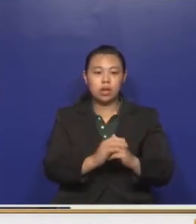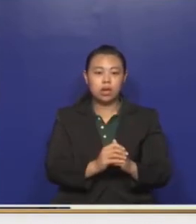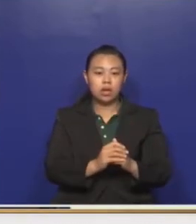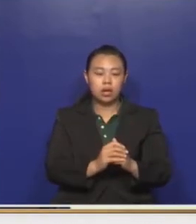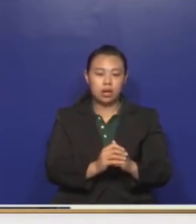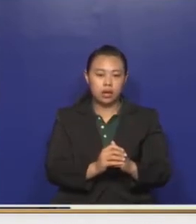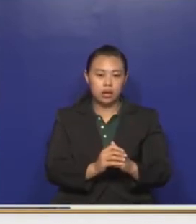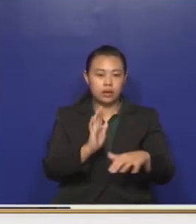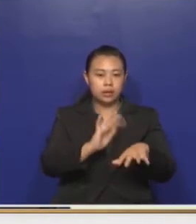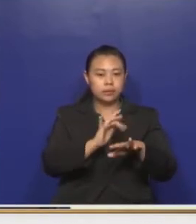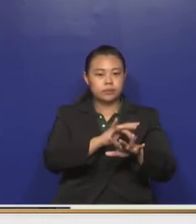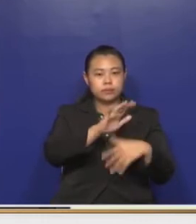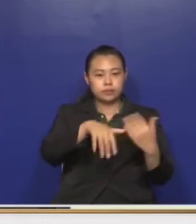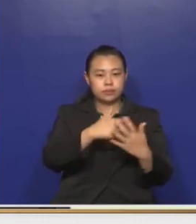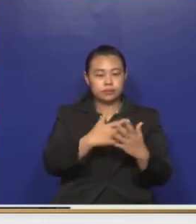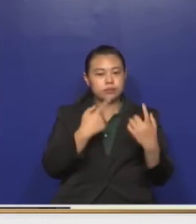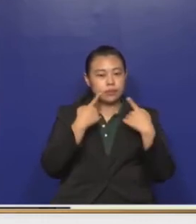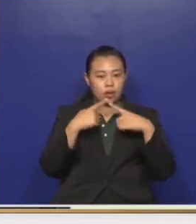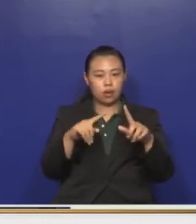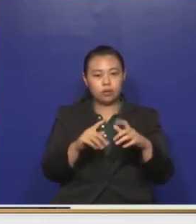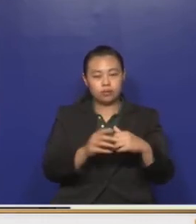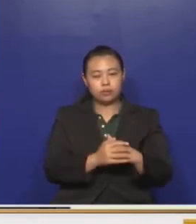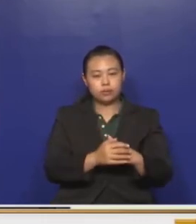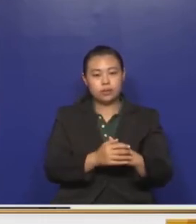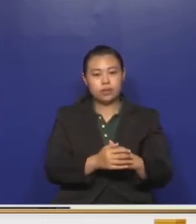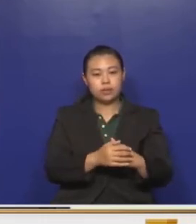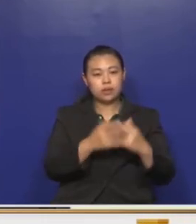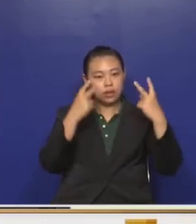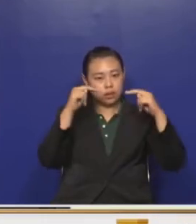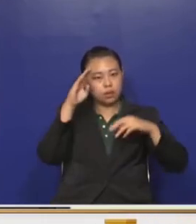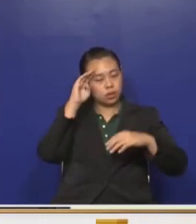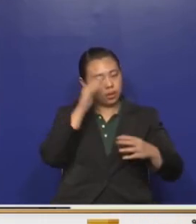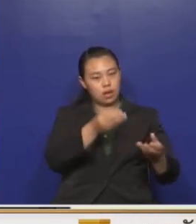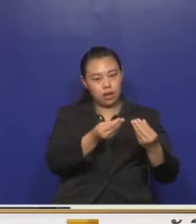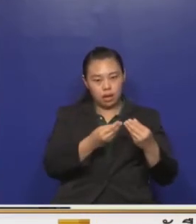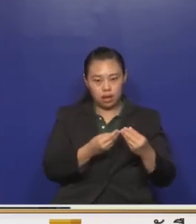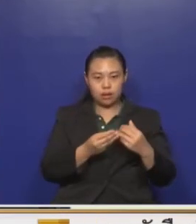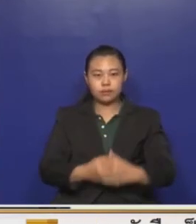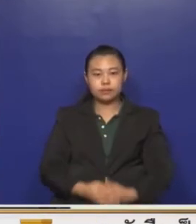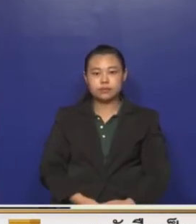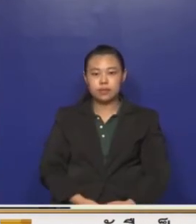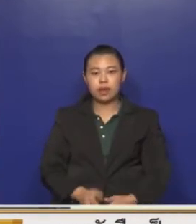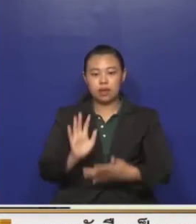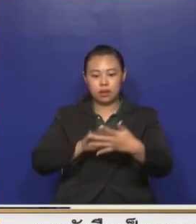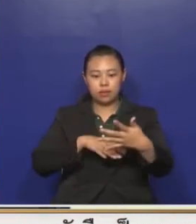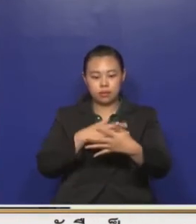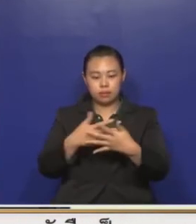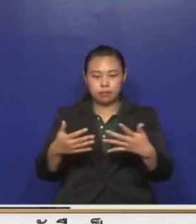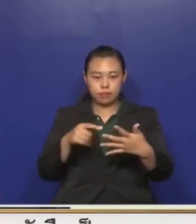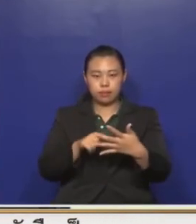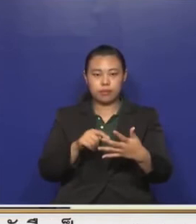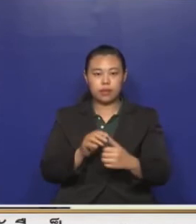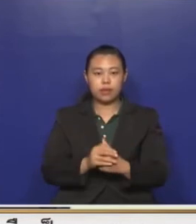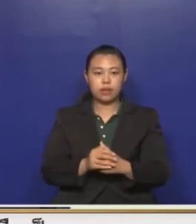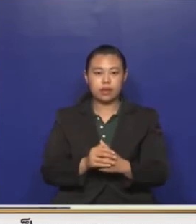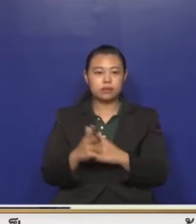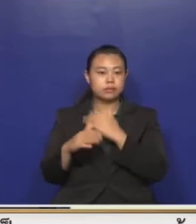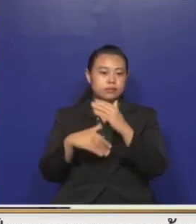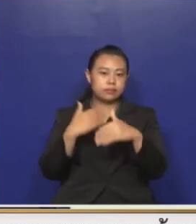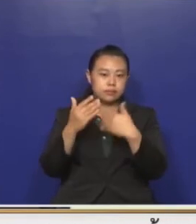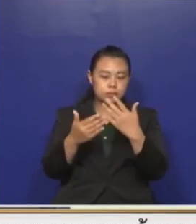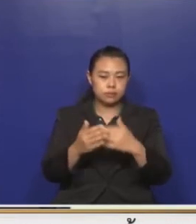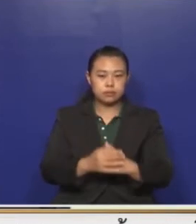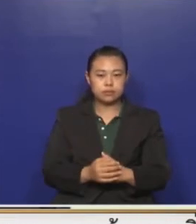้พูดถึงว่ารัฐบาลได้มีแผนปฏิบัการขับเครื่อนวาระแ่งชาติ